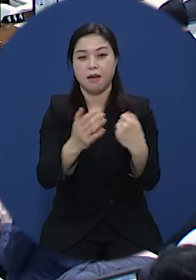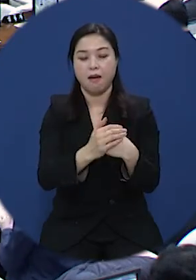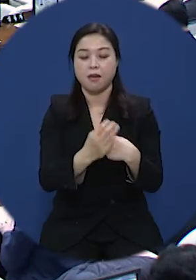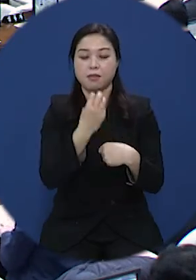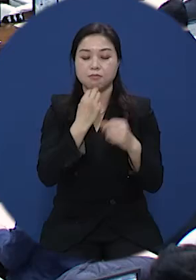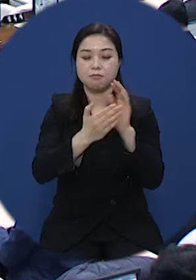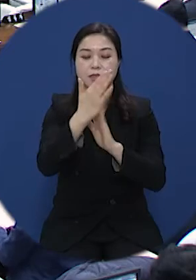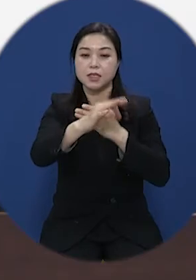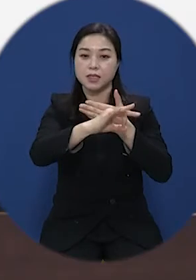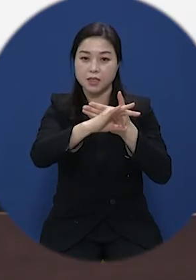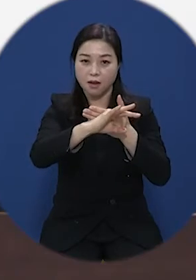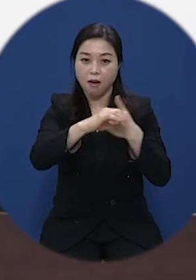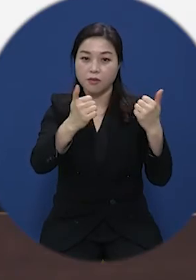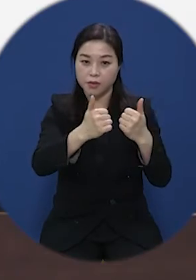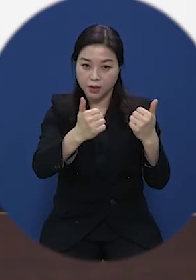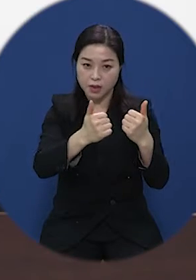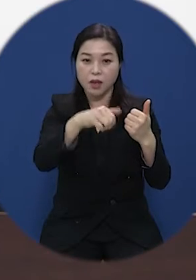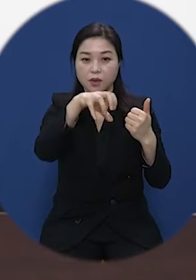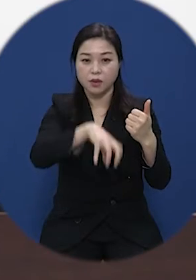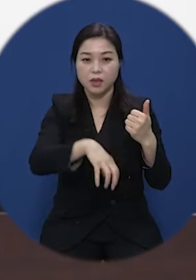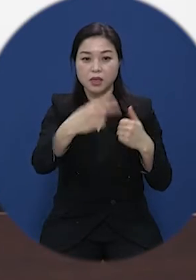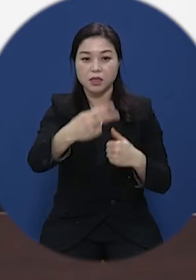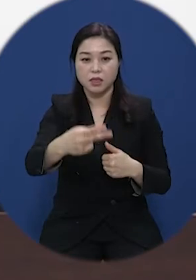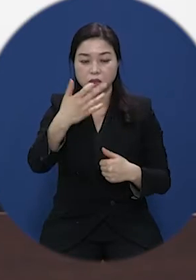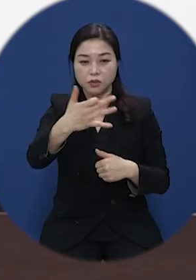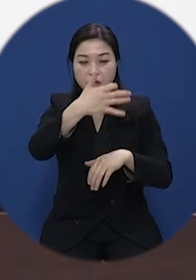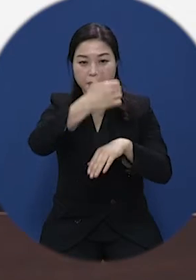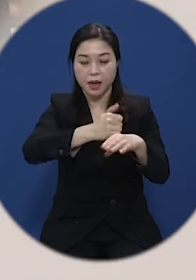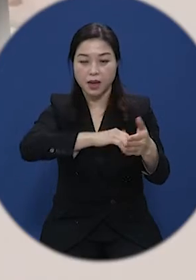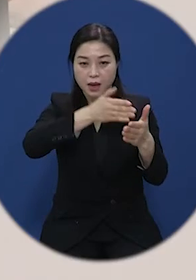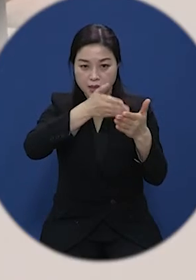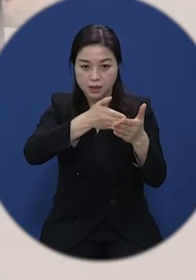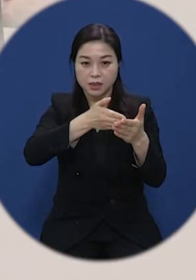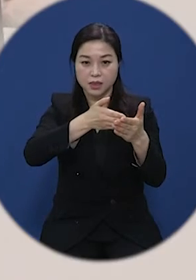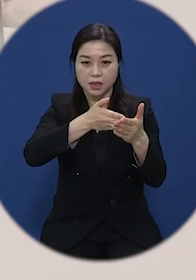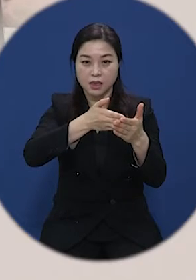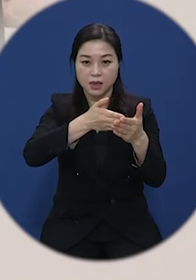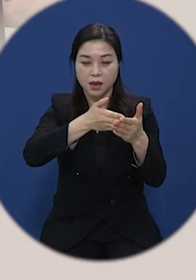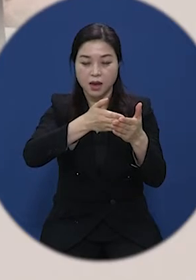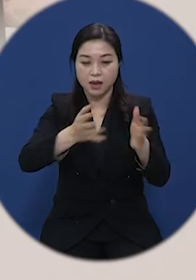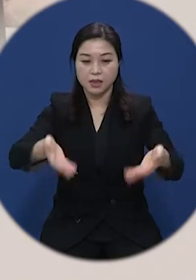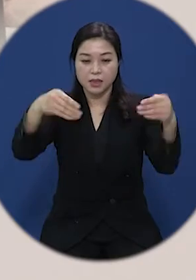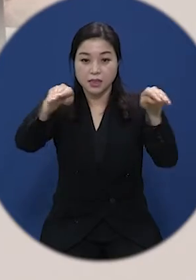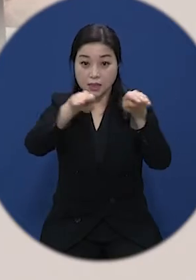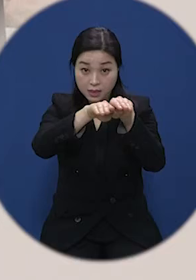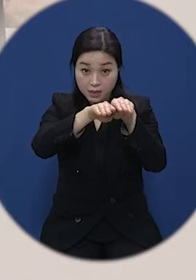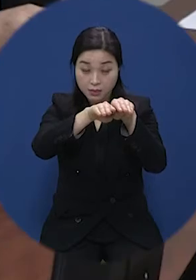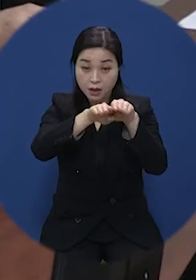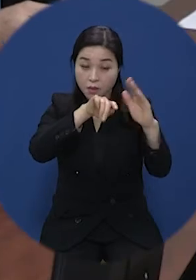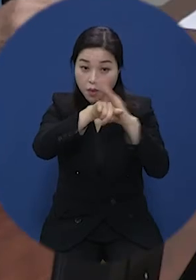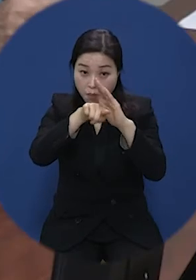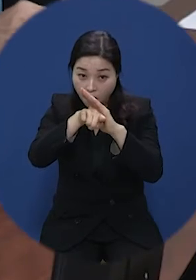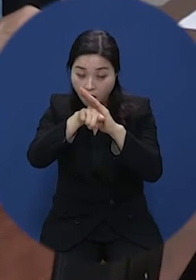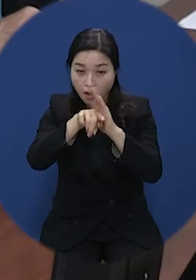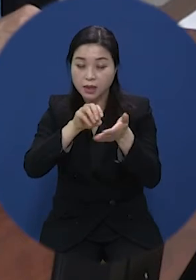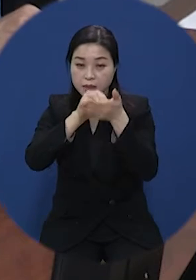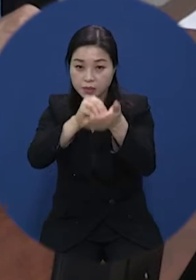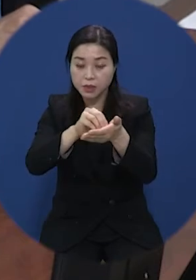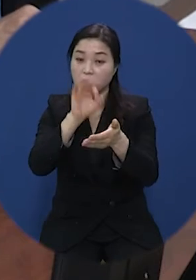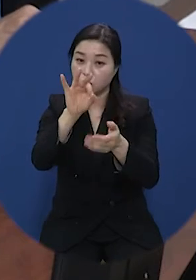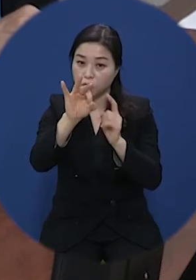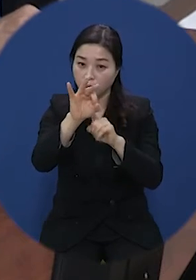서울시의회는 2019년 말까지 한시적으로 제로페이로 결제 시 실입시설의 이용료나 입장료를 감면하기로 했던